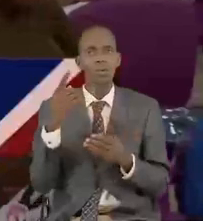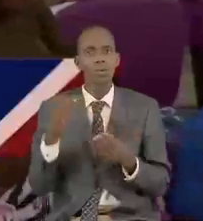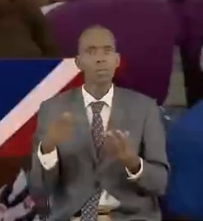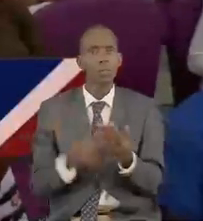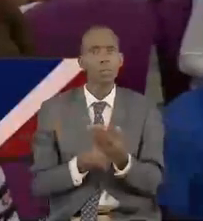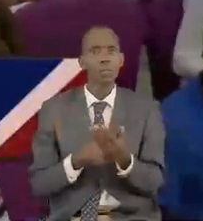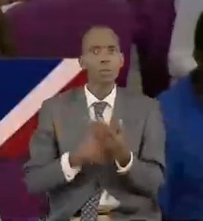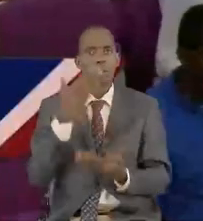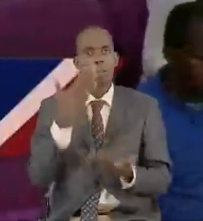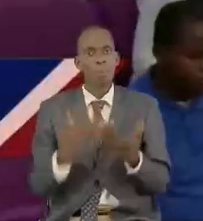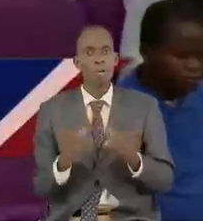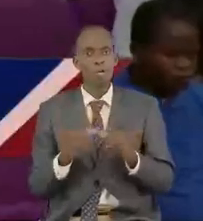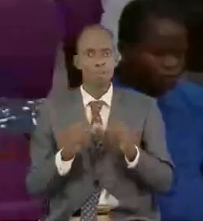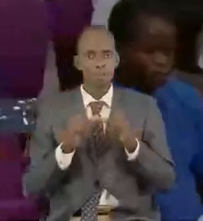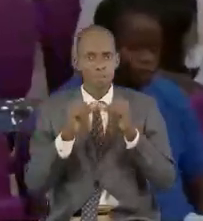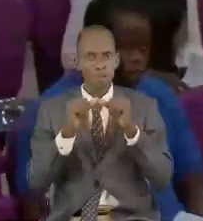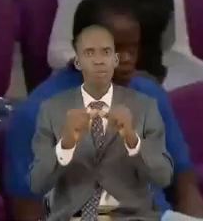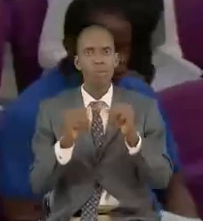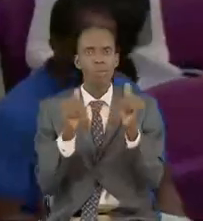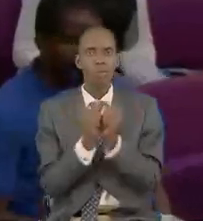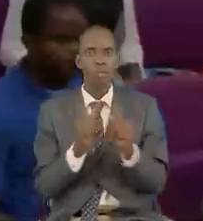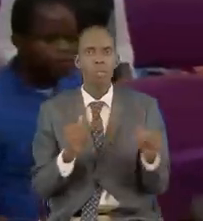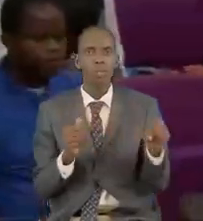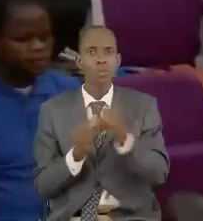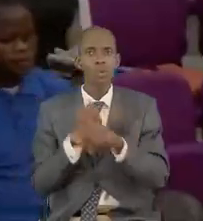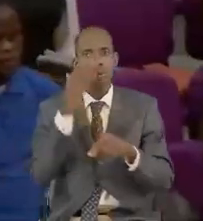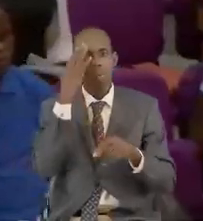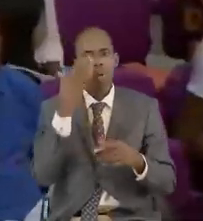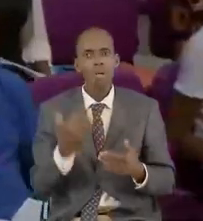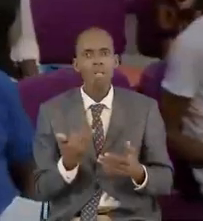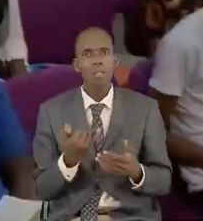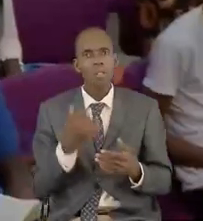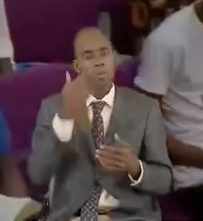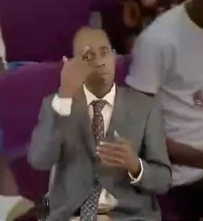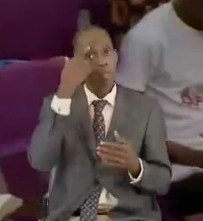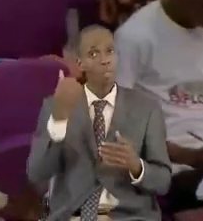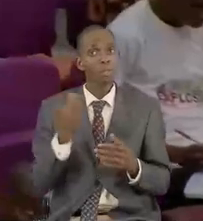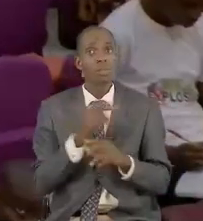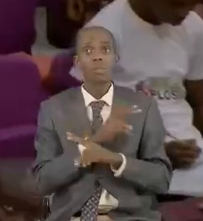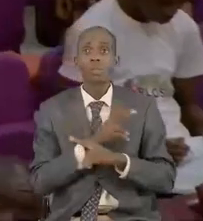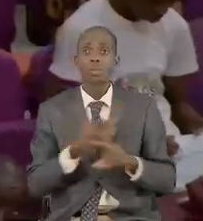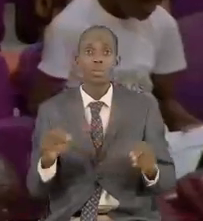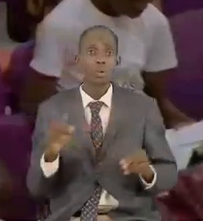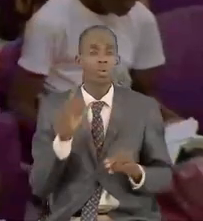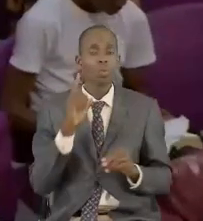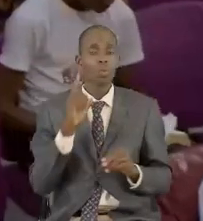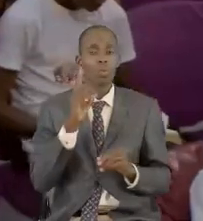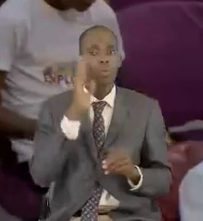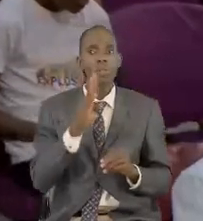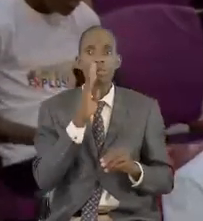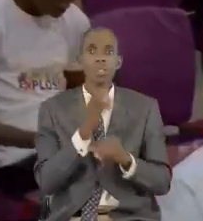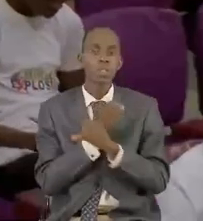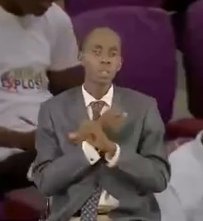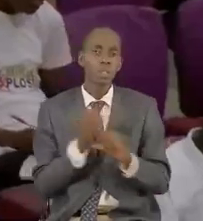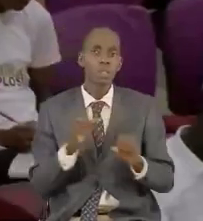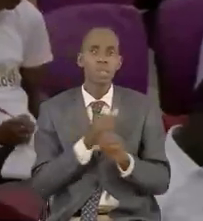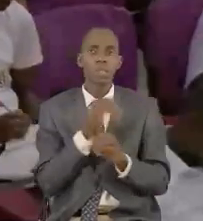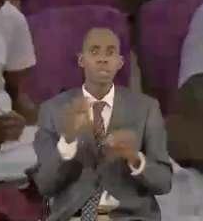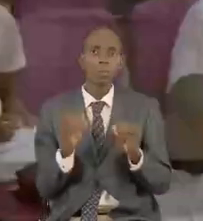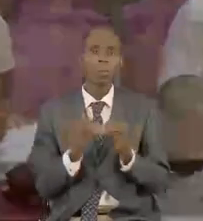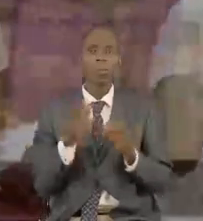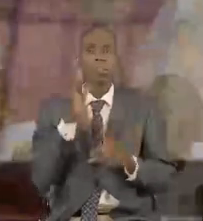l'Évangile fut maintenue parmi vous pourquoi parce qu'il y a personne qui a passé personne ne sera sauvé si